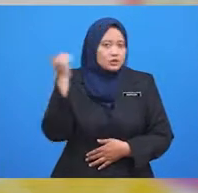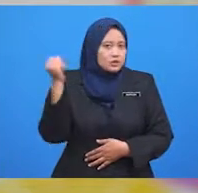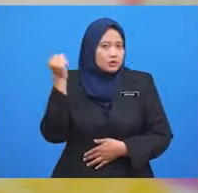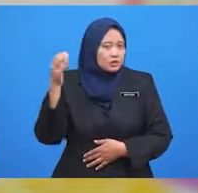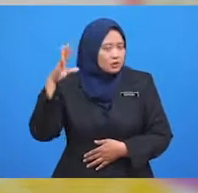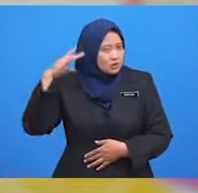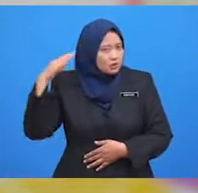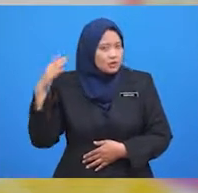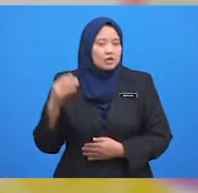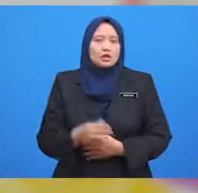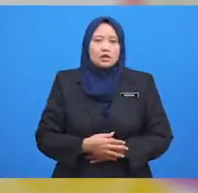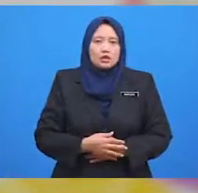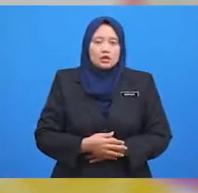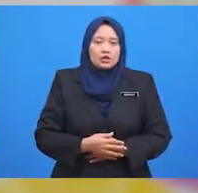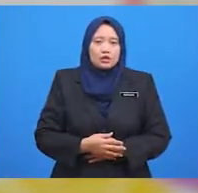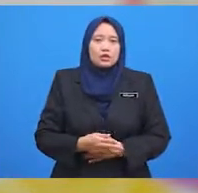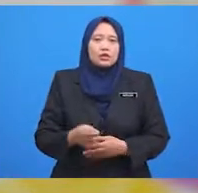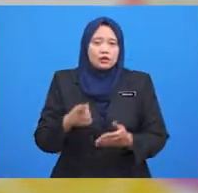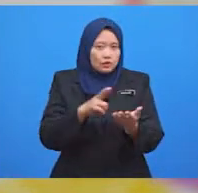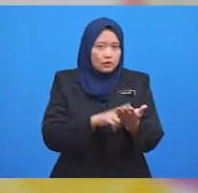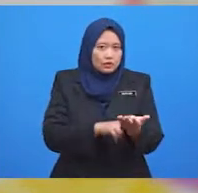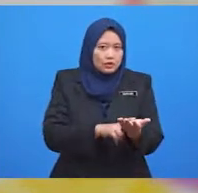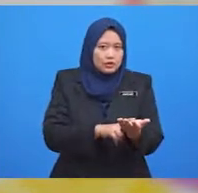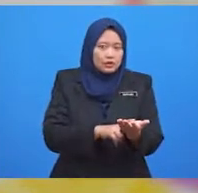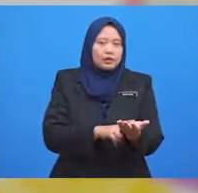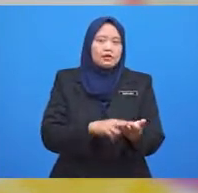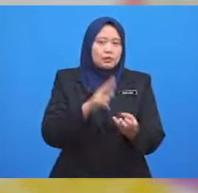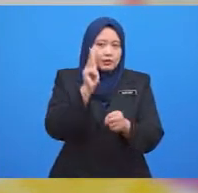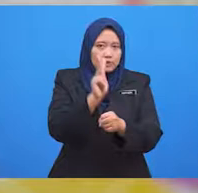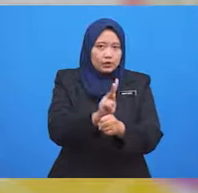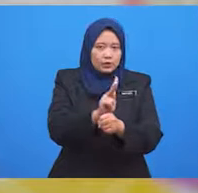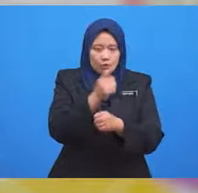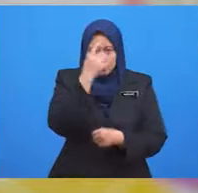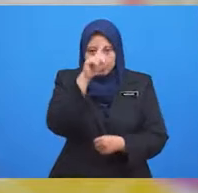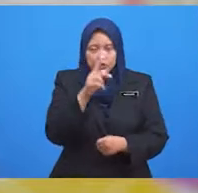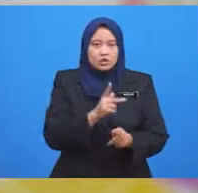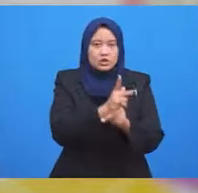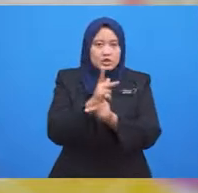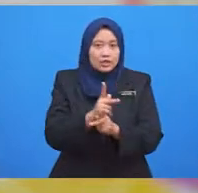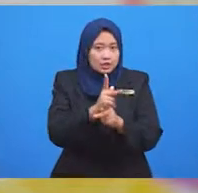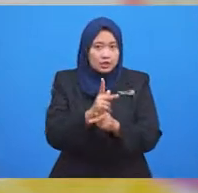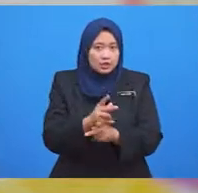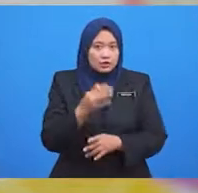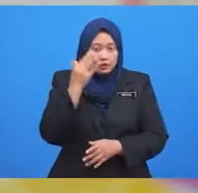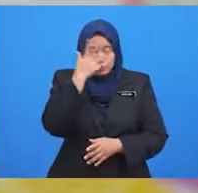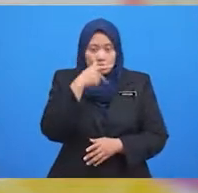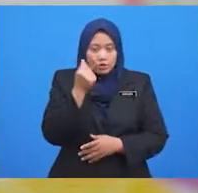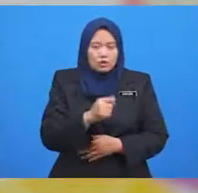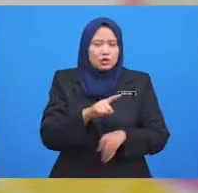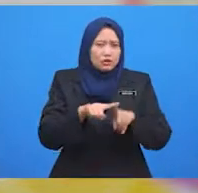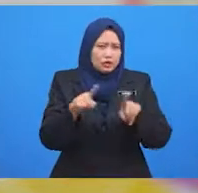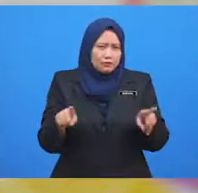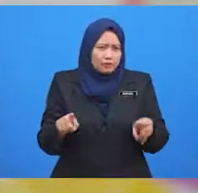tentang rawatan perkhidmatan atau penjagaan muka. Tetapi kurang pendedahan mengenai rawatan dan perkhidmatan